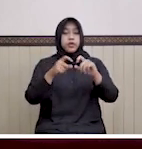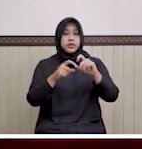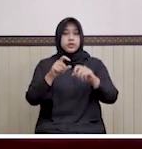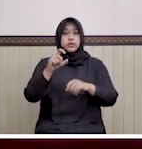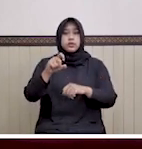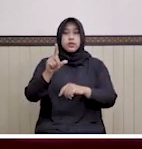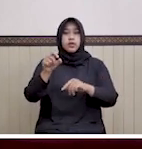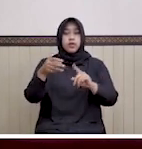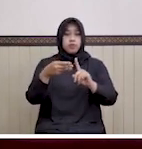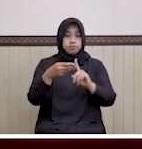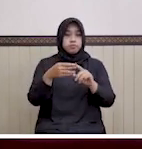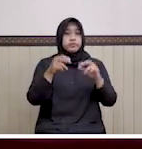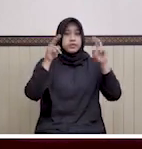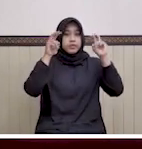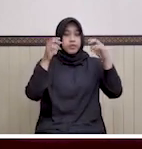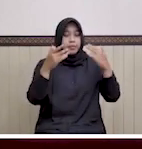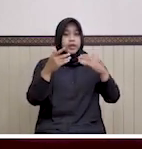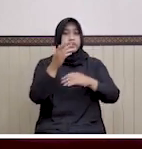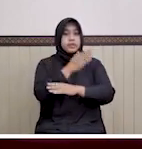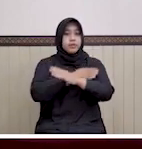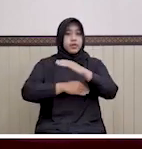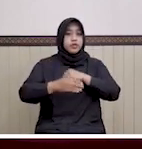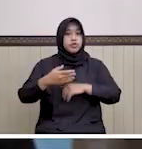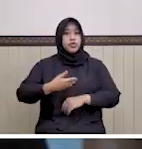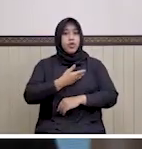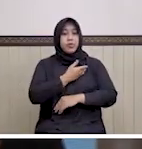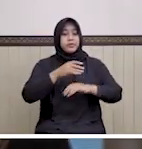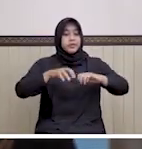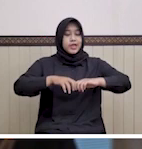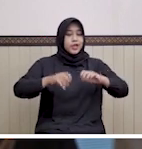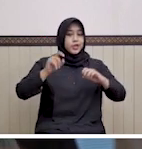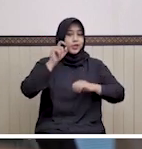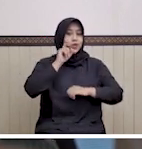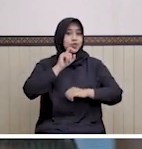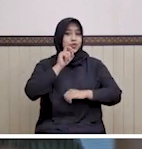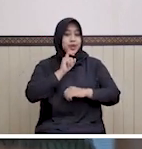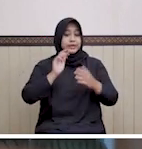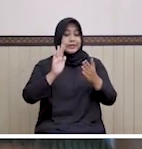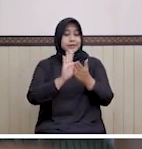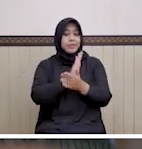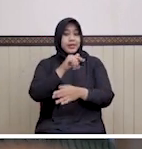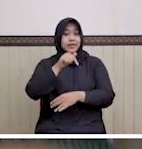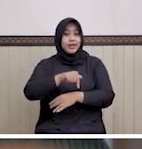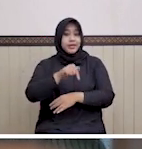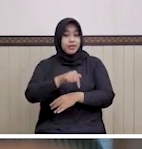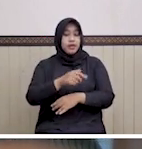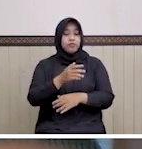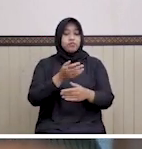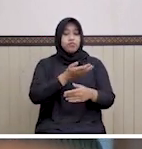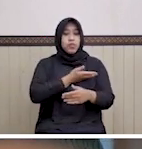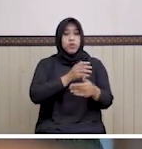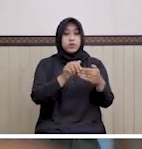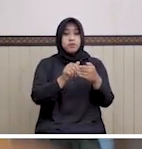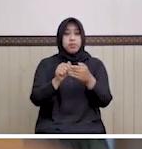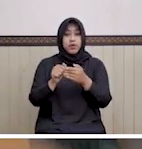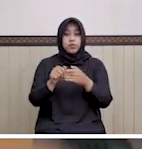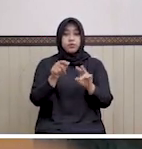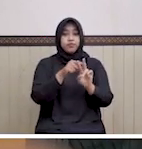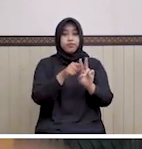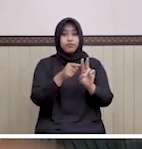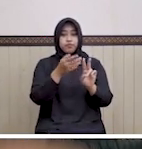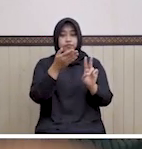difable korban kekerasan seksual pada kesempatan ini akan dipandu oleh kami berdua